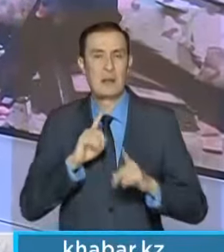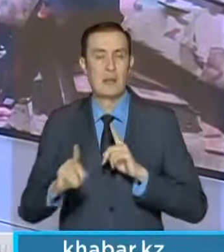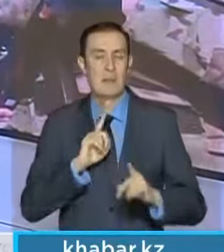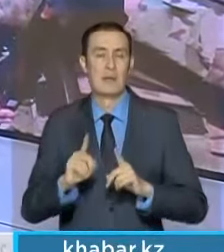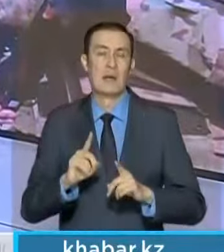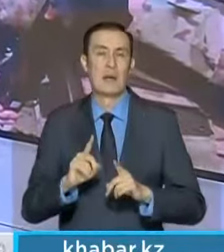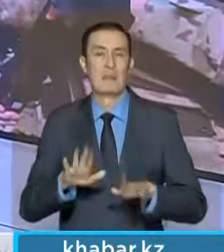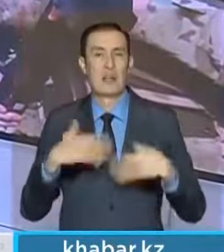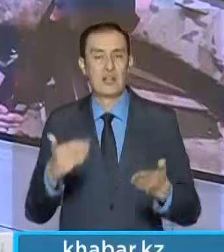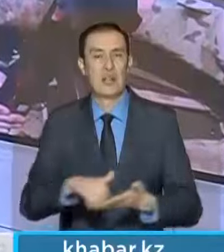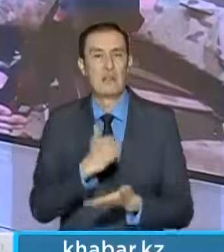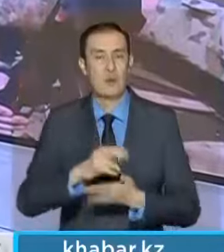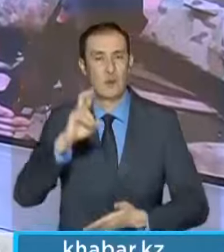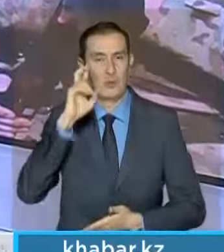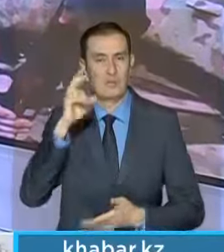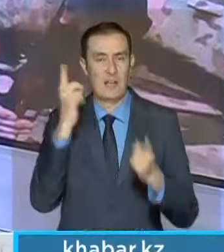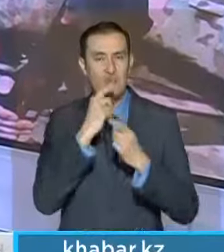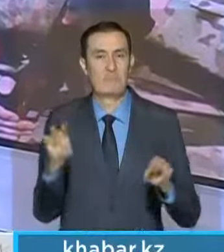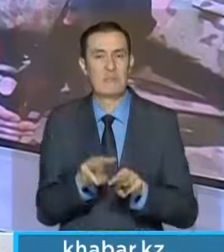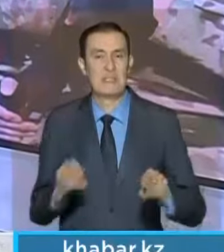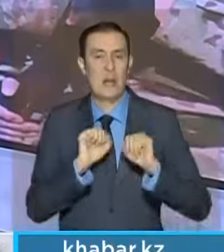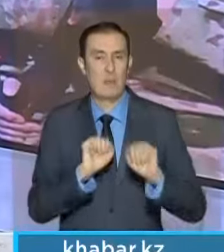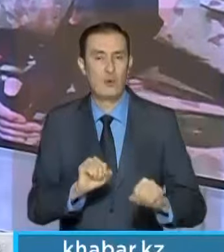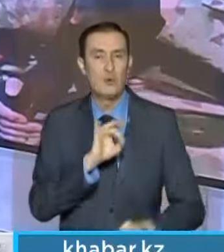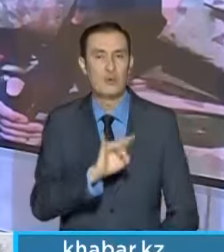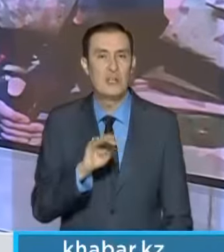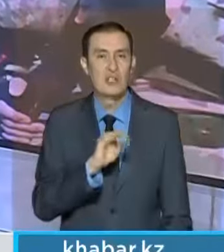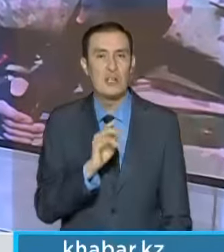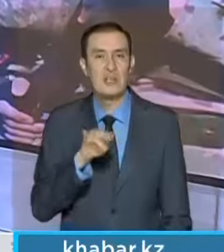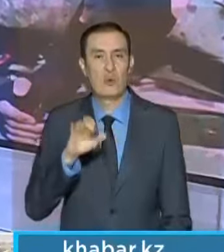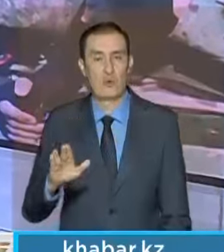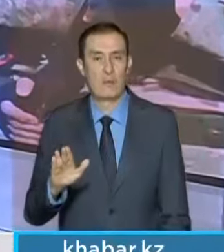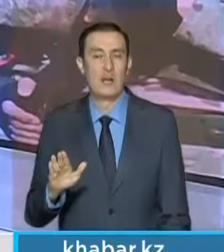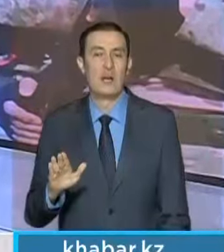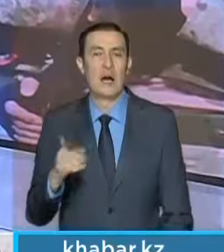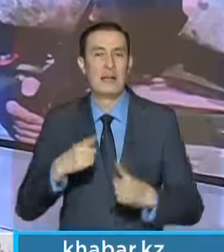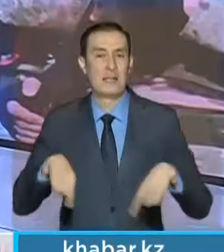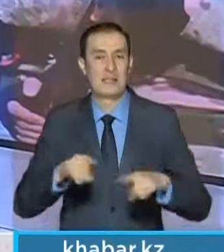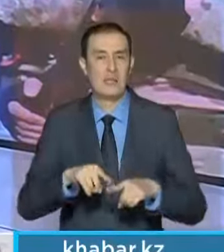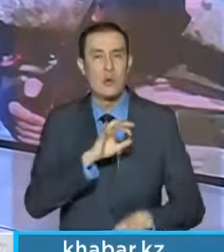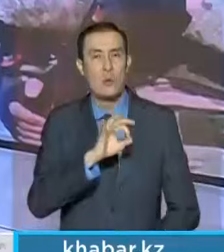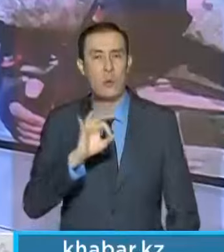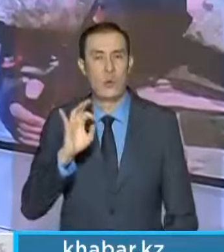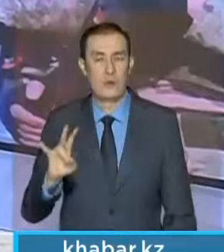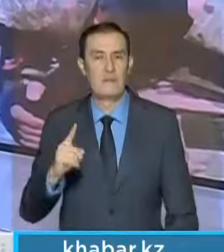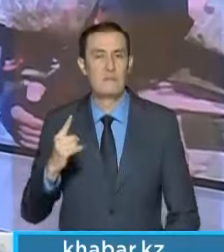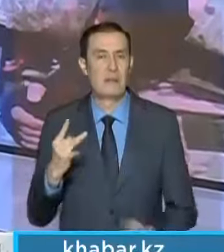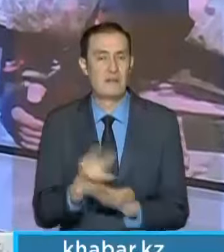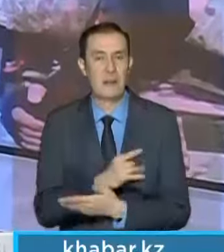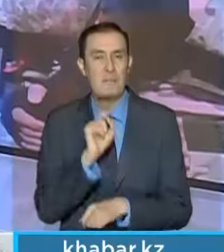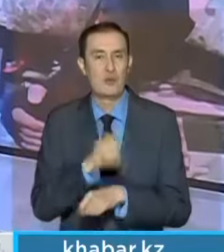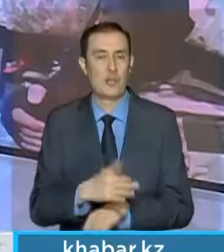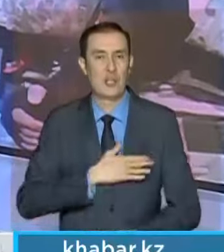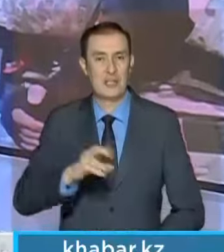парламента. Предложение главы государства озвучил министр обороны Руслан Жексылыков. Отмечу, что Организация Объединенных Наций впервые